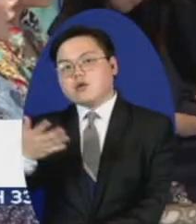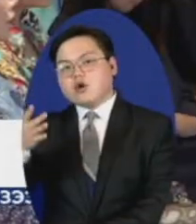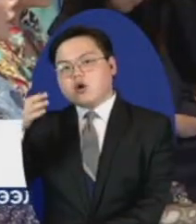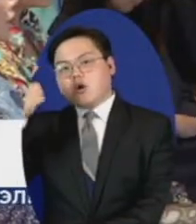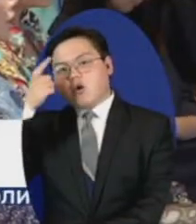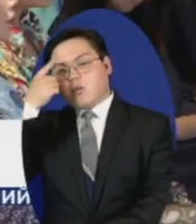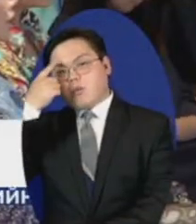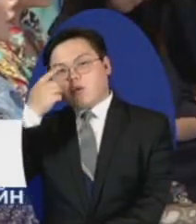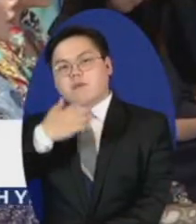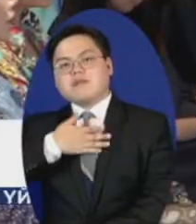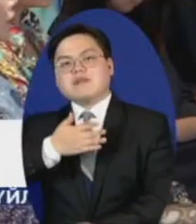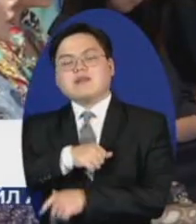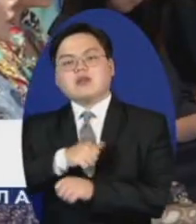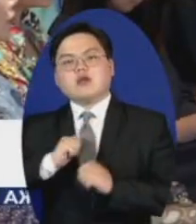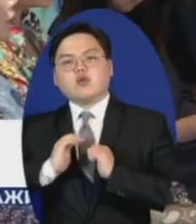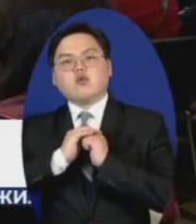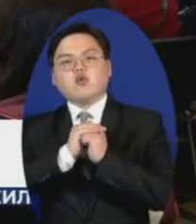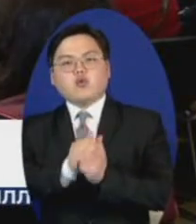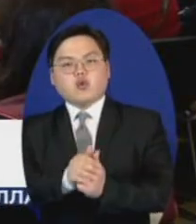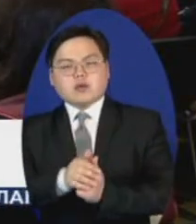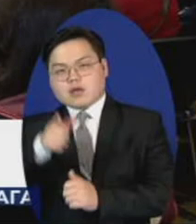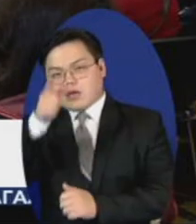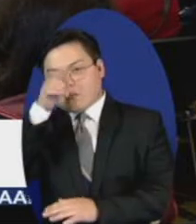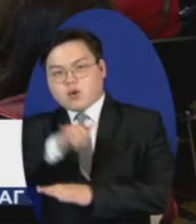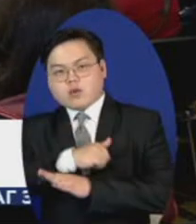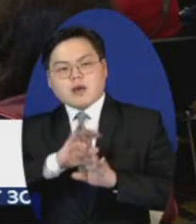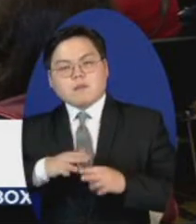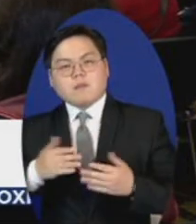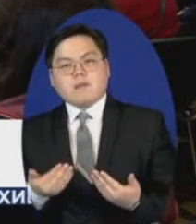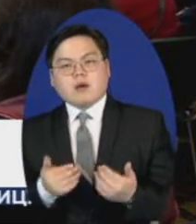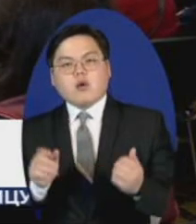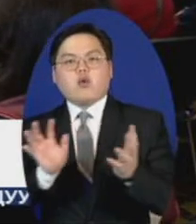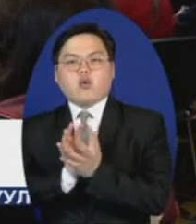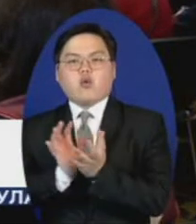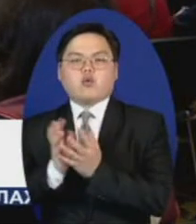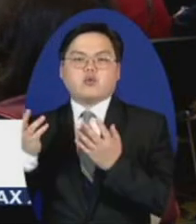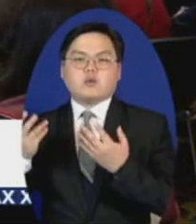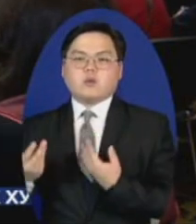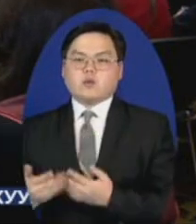ашгийг хүндэтгэж албан ёсны альчил юу яэр иргэдтэйгээ уулзлаа. Хугацаанд